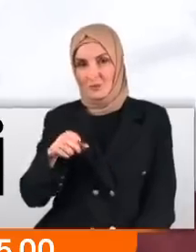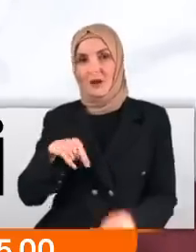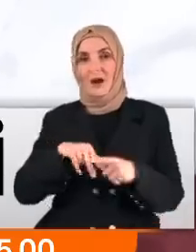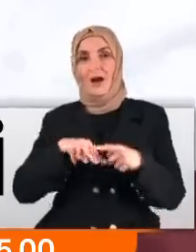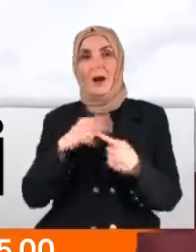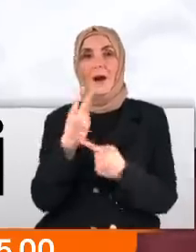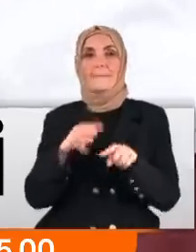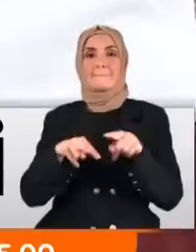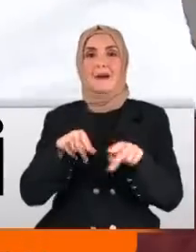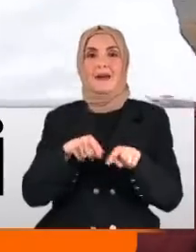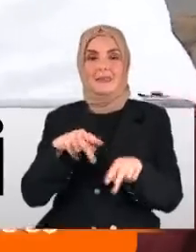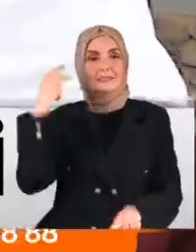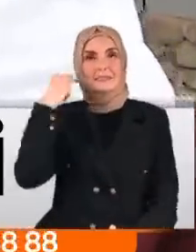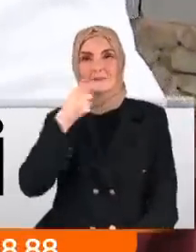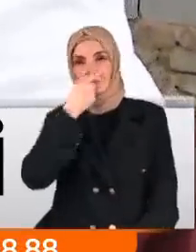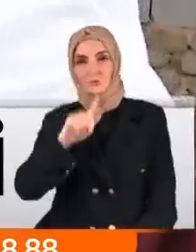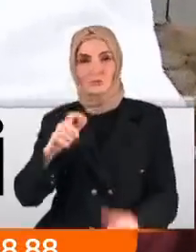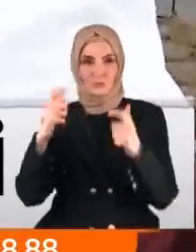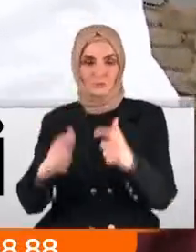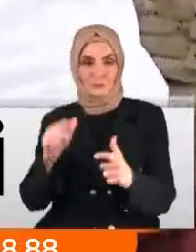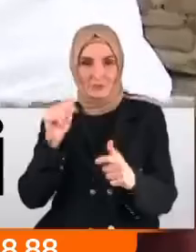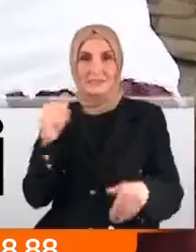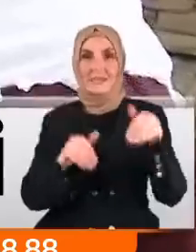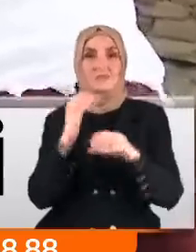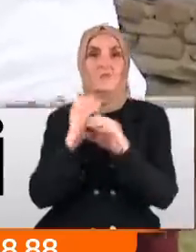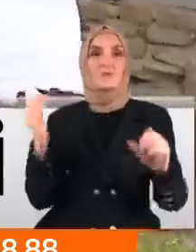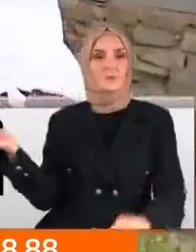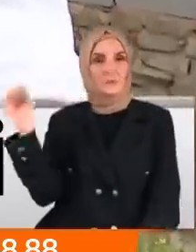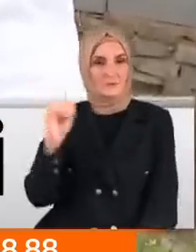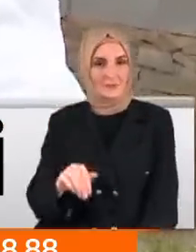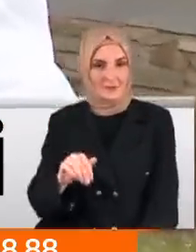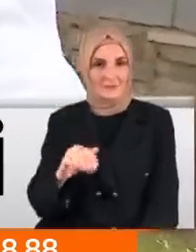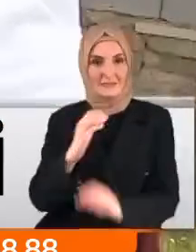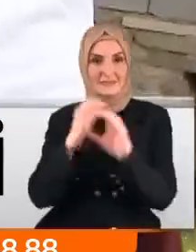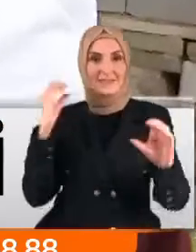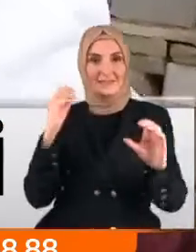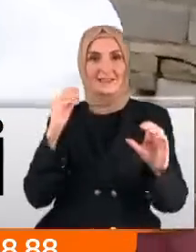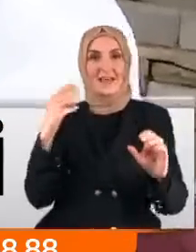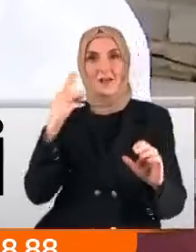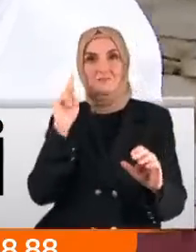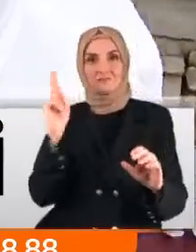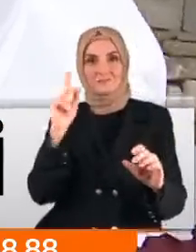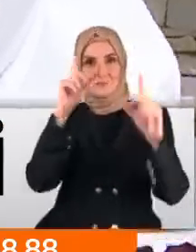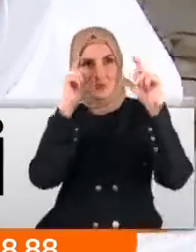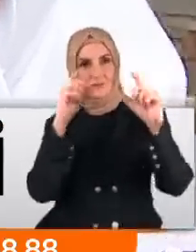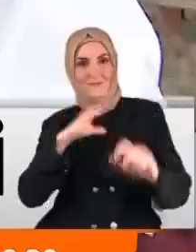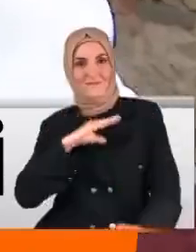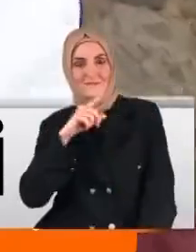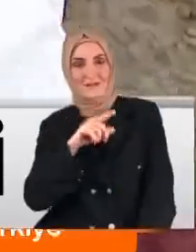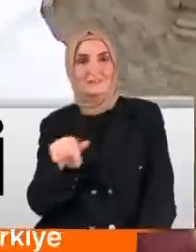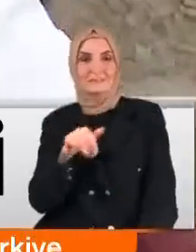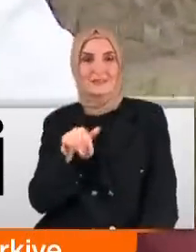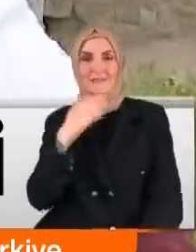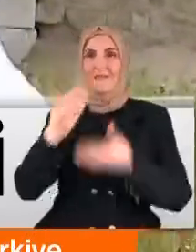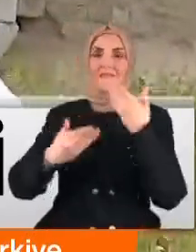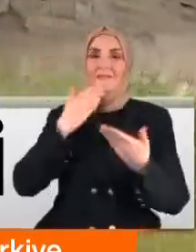seçim otobüsü geldi. Otobüsün üstünde bulunan fotoğrafın yanından Erdoğan'a seslendi. Tanışmak istediğini söyledi ve